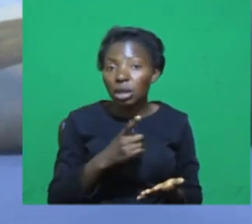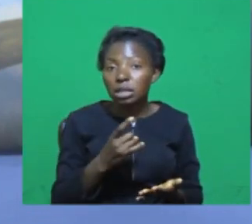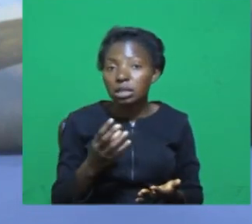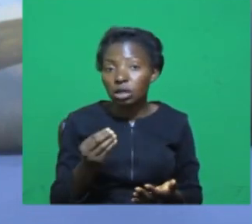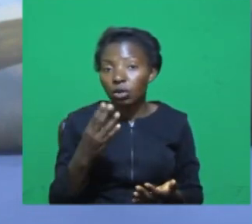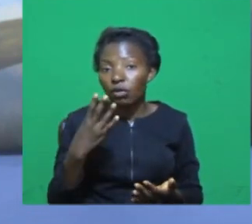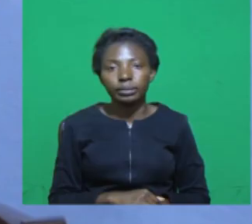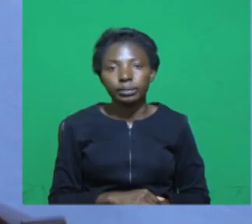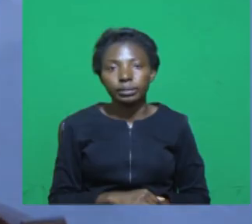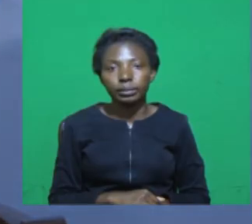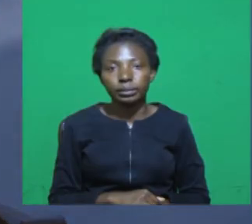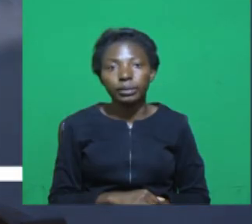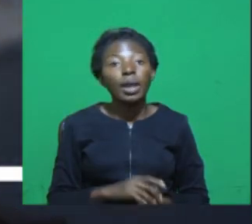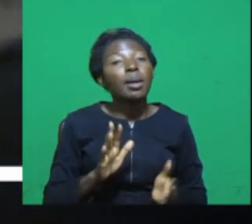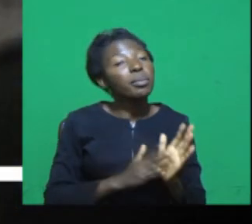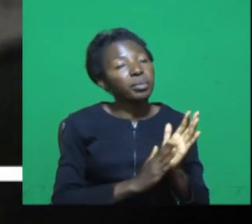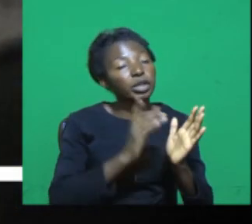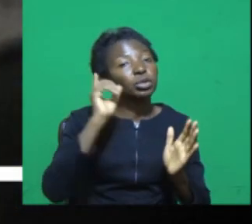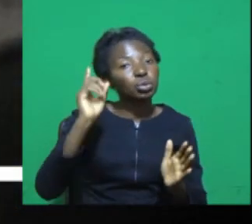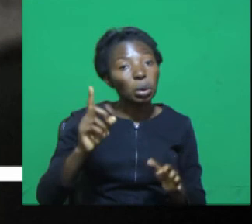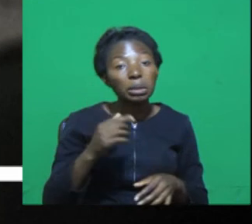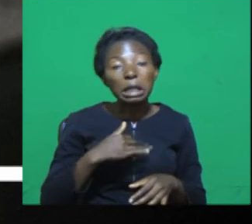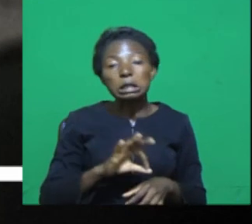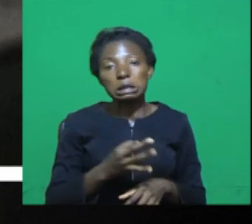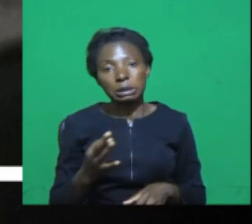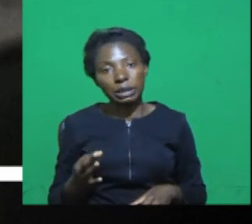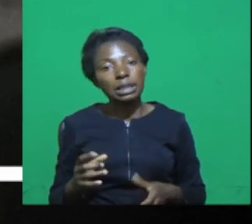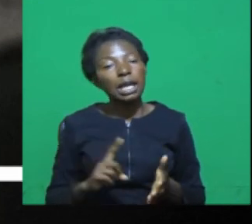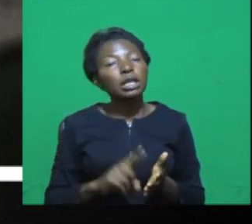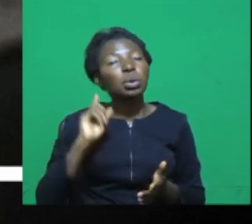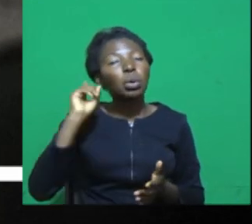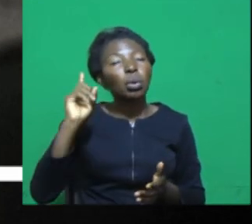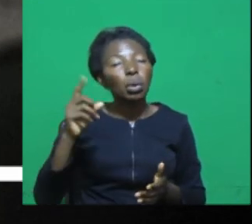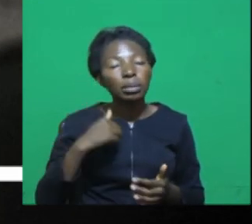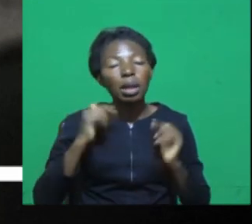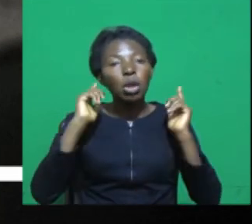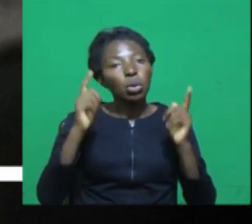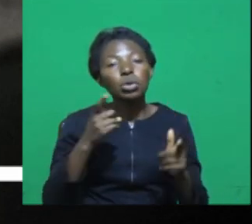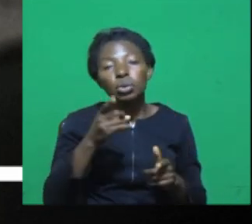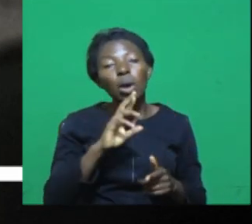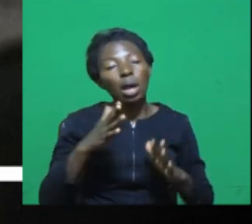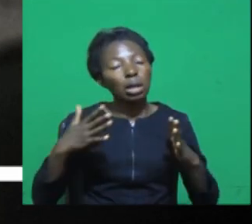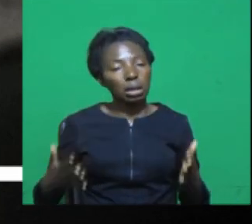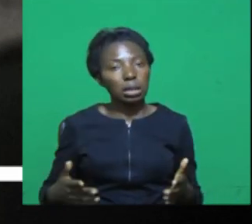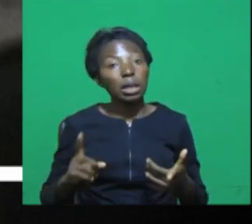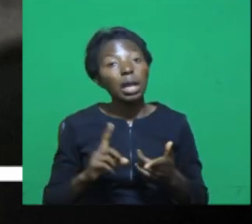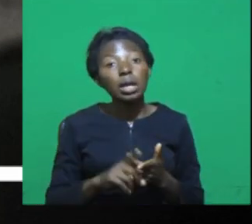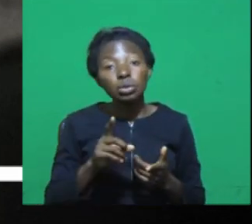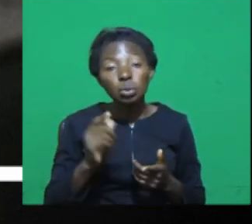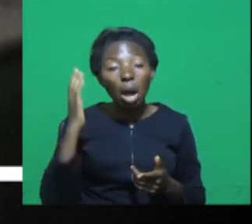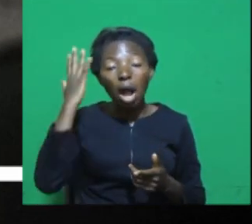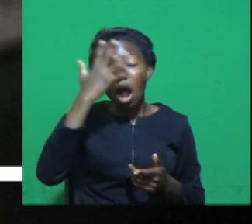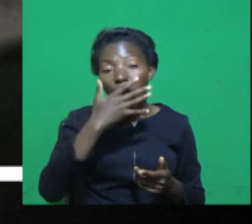vesi ya 1 na 2. Rumbidza Jehovha mweya wangu, Jehovha Mwari wangu, muri mukuru kwazvo,